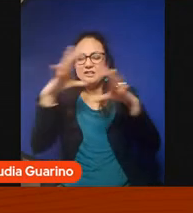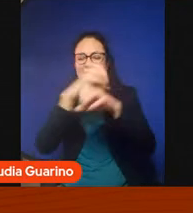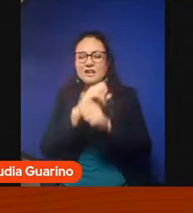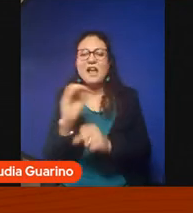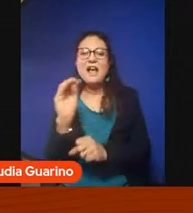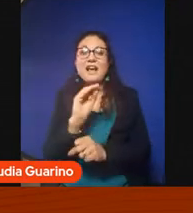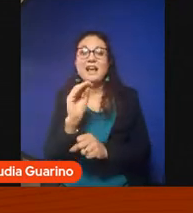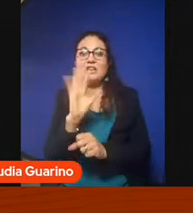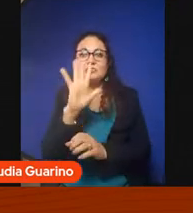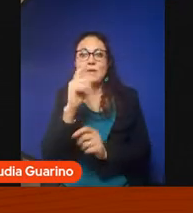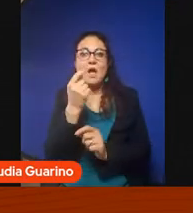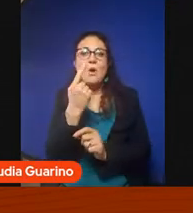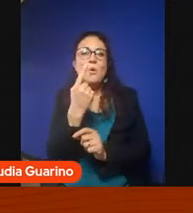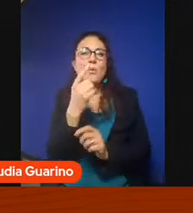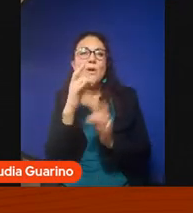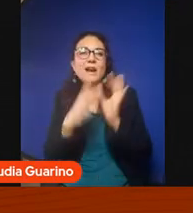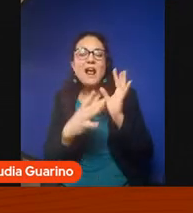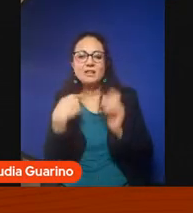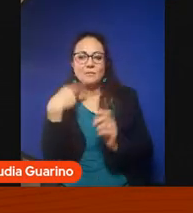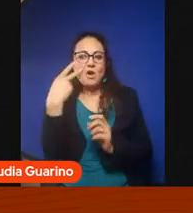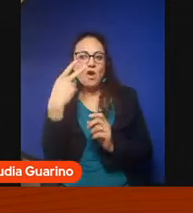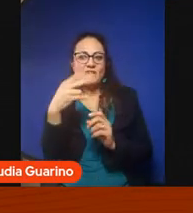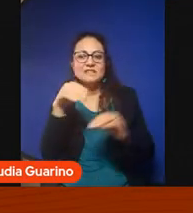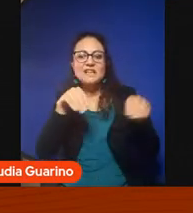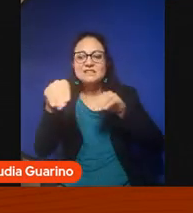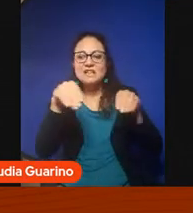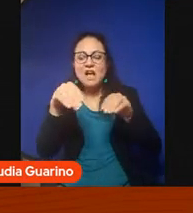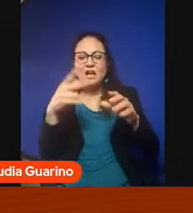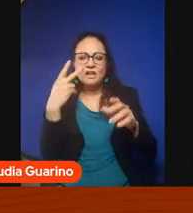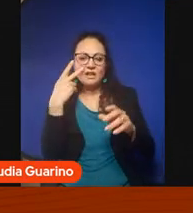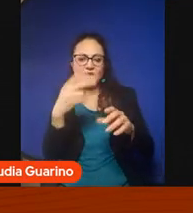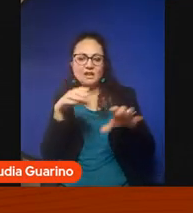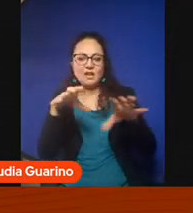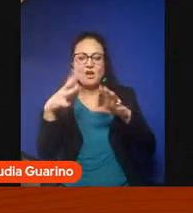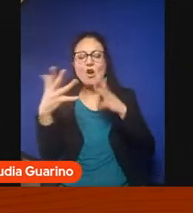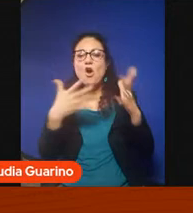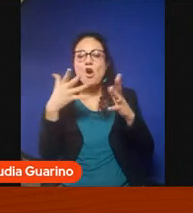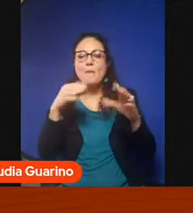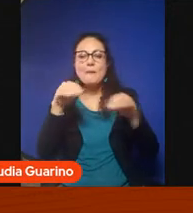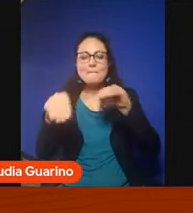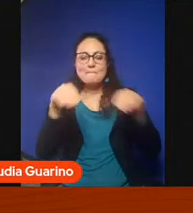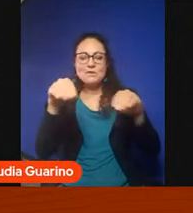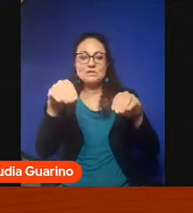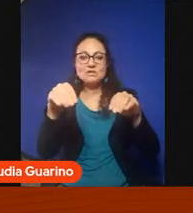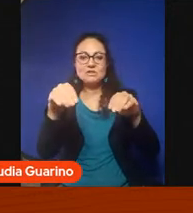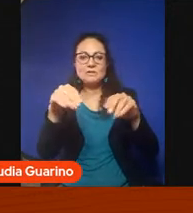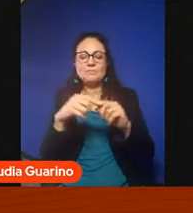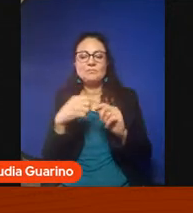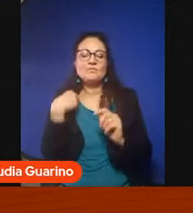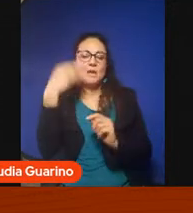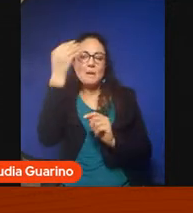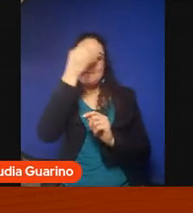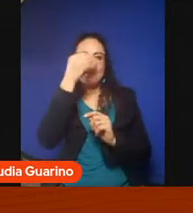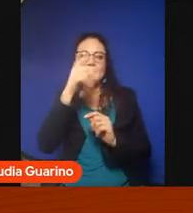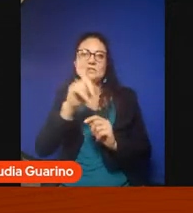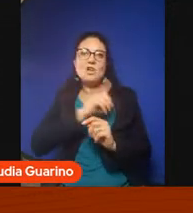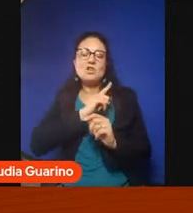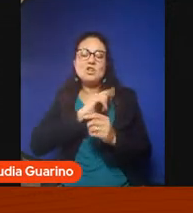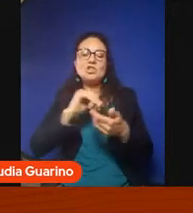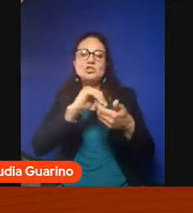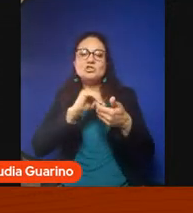visto com'è fatta la scacchiera. Io credo che la nostra società, le